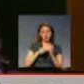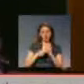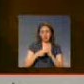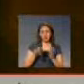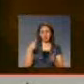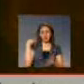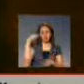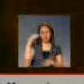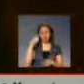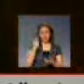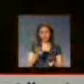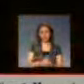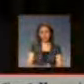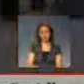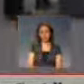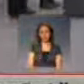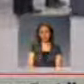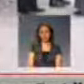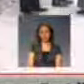ايه.